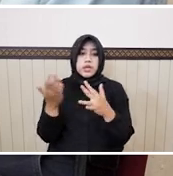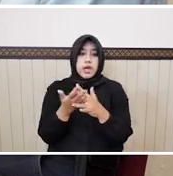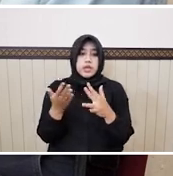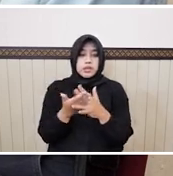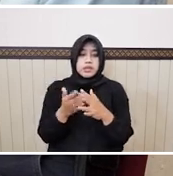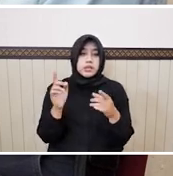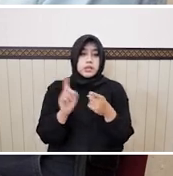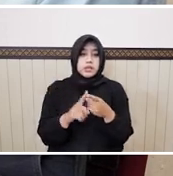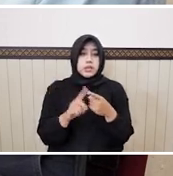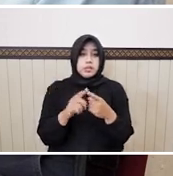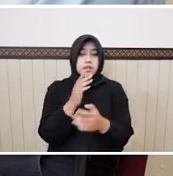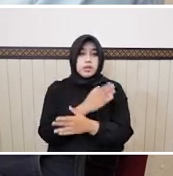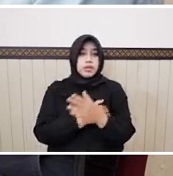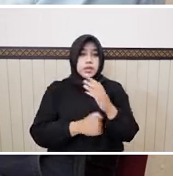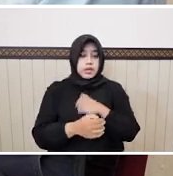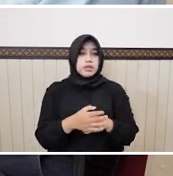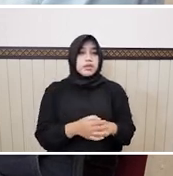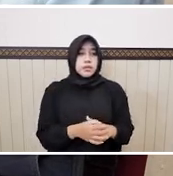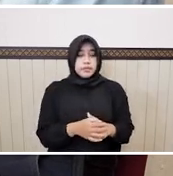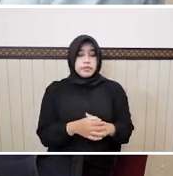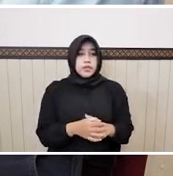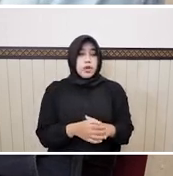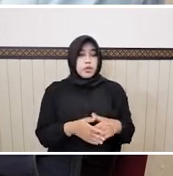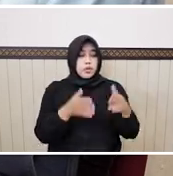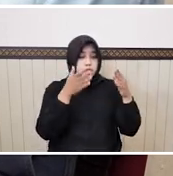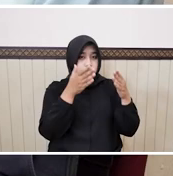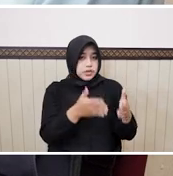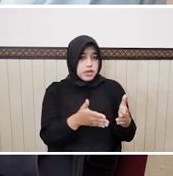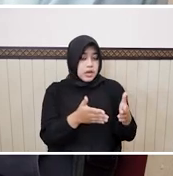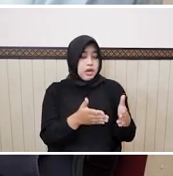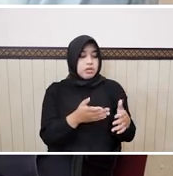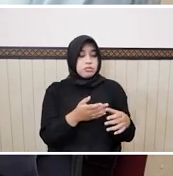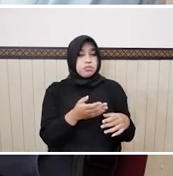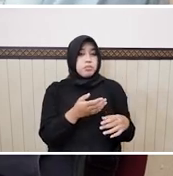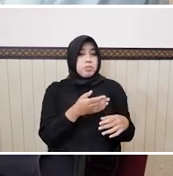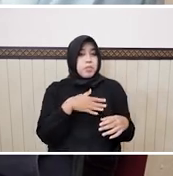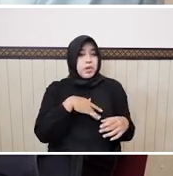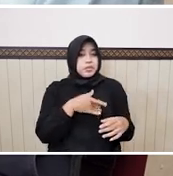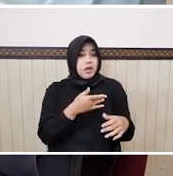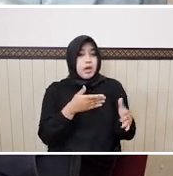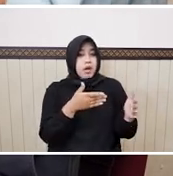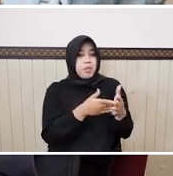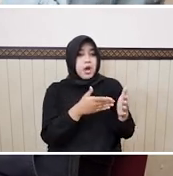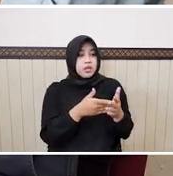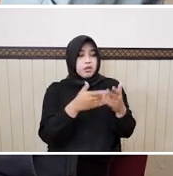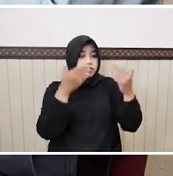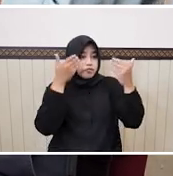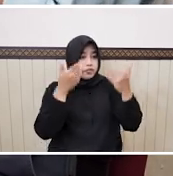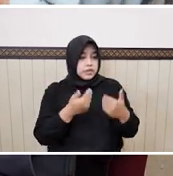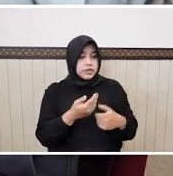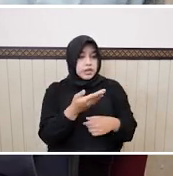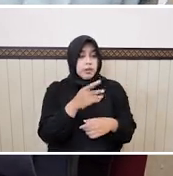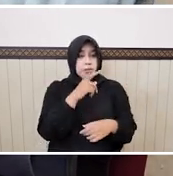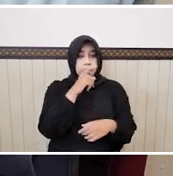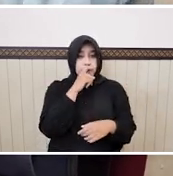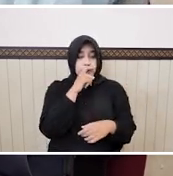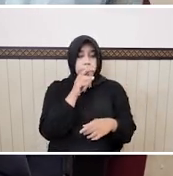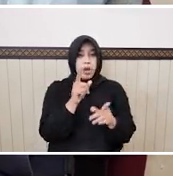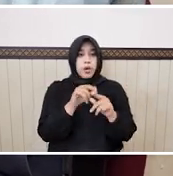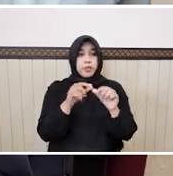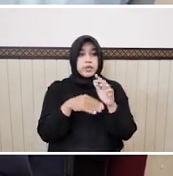oleh kawan-kawan penyandang disabilitas khususnya yang hambatan fisik silakan bagi yang ya